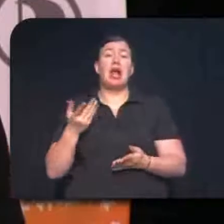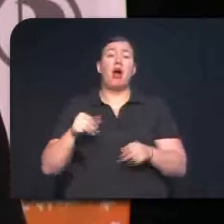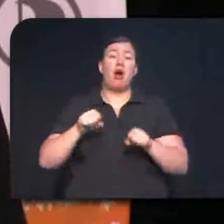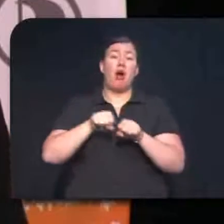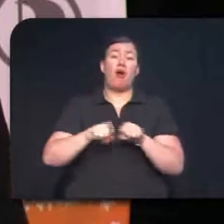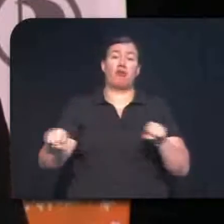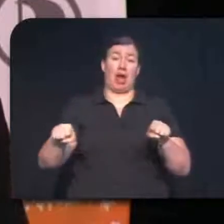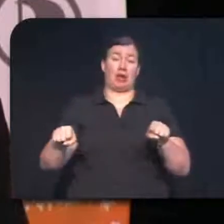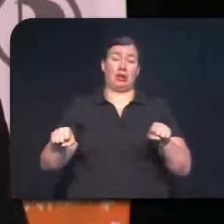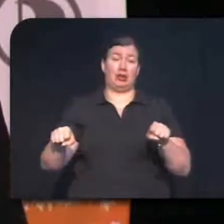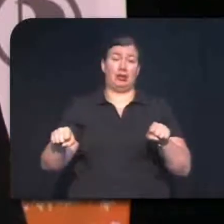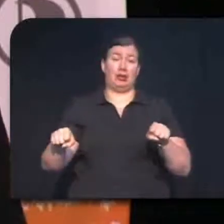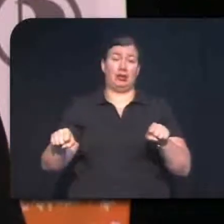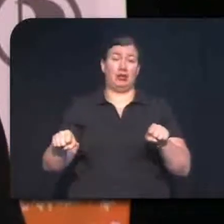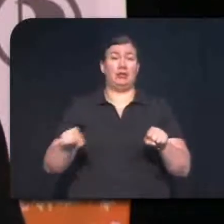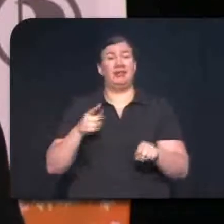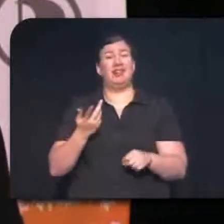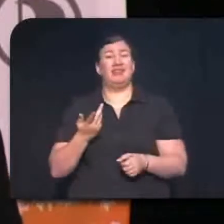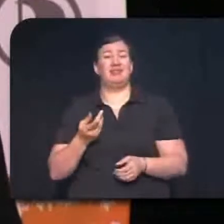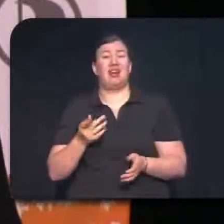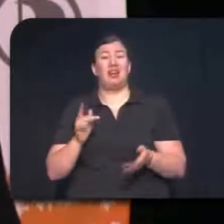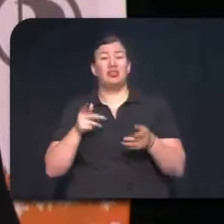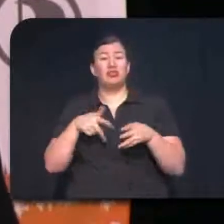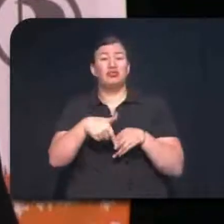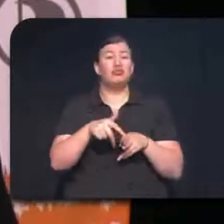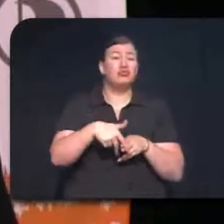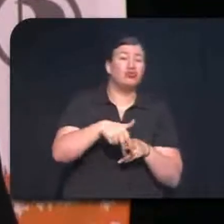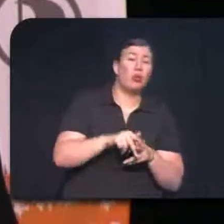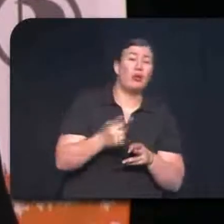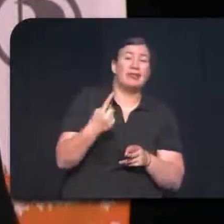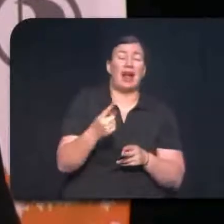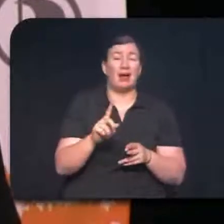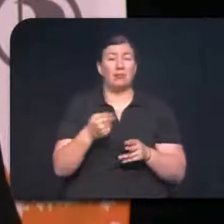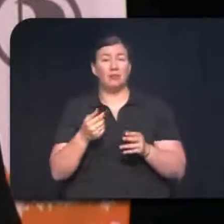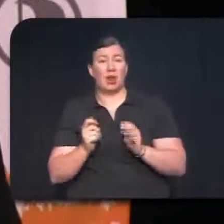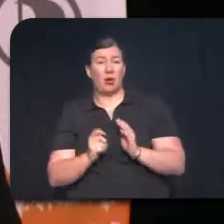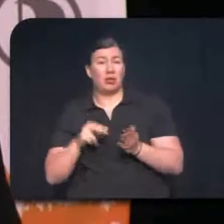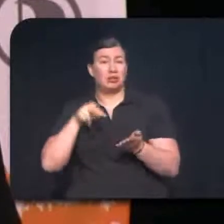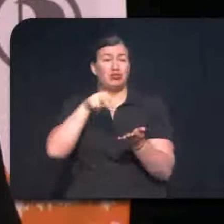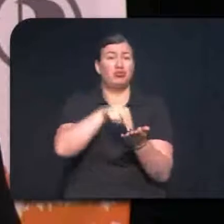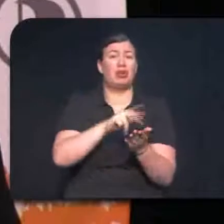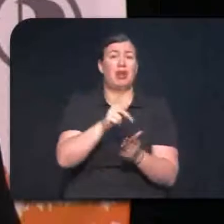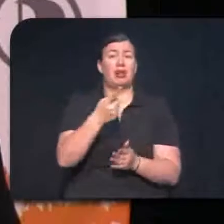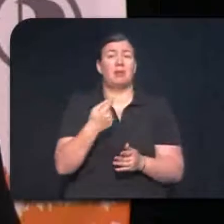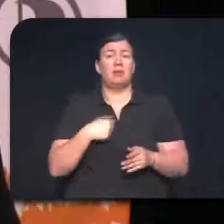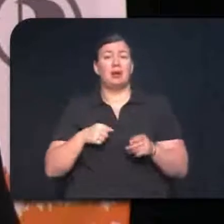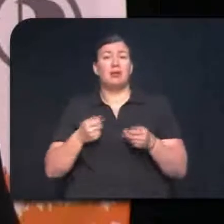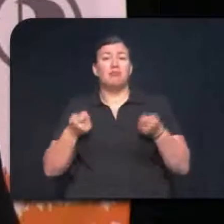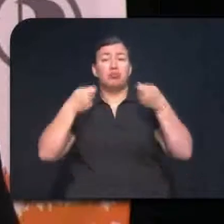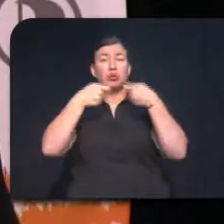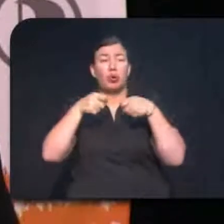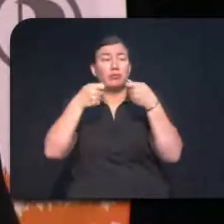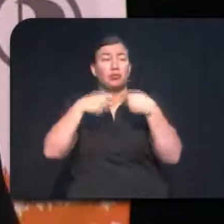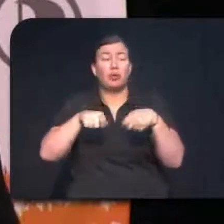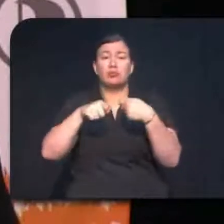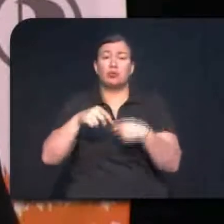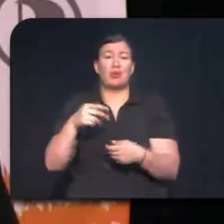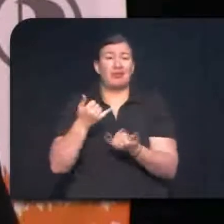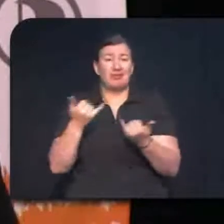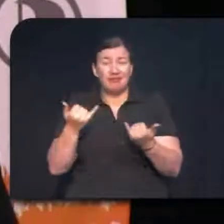ist dann auch dem Parteitag ähnlich gestellt aber die Beschlüsse werden offline passieren online wird dann so wie jetzt in Wien Liquid Feedback ähm